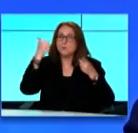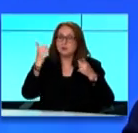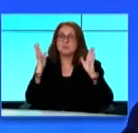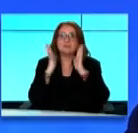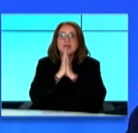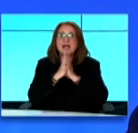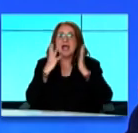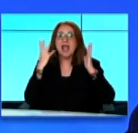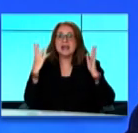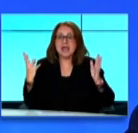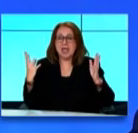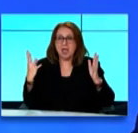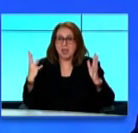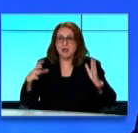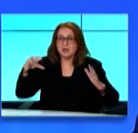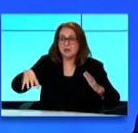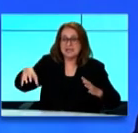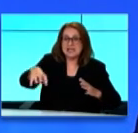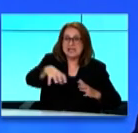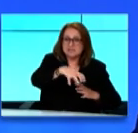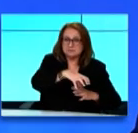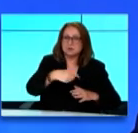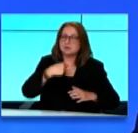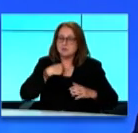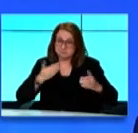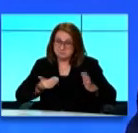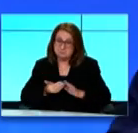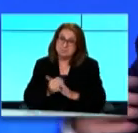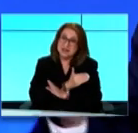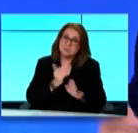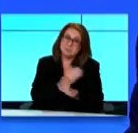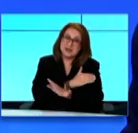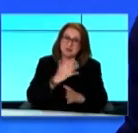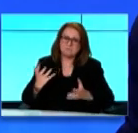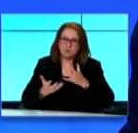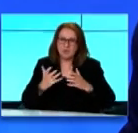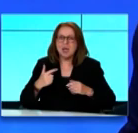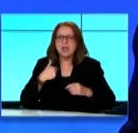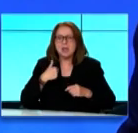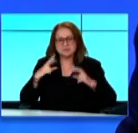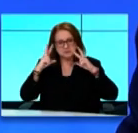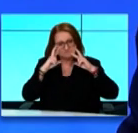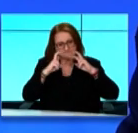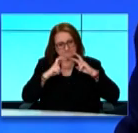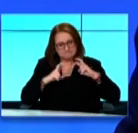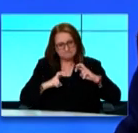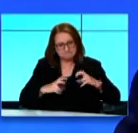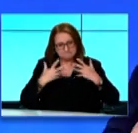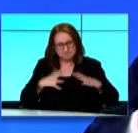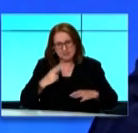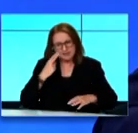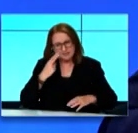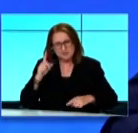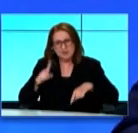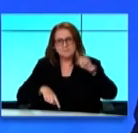οι οποίες σε μία ανάλυση που είχαμε κάνει προσομοίαζαν πολύ με το μάτι, ήταν δηλαδή κοινότητες